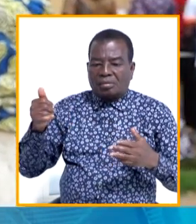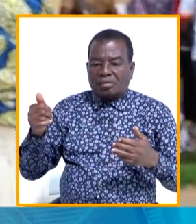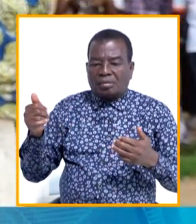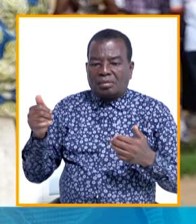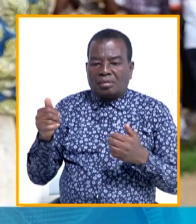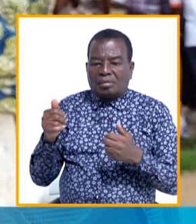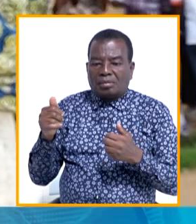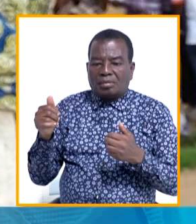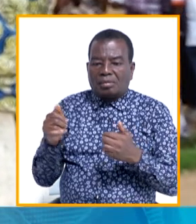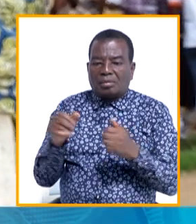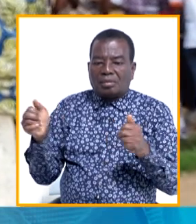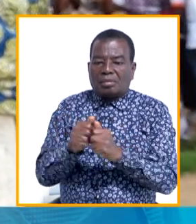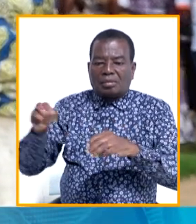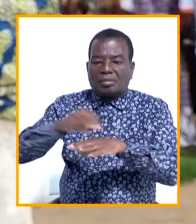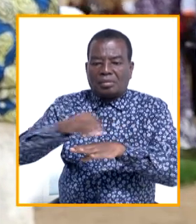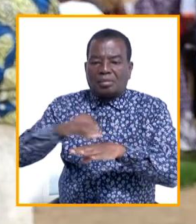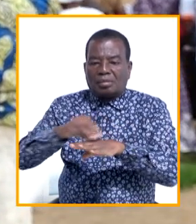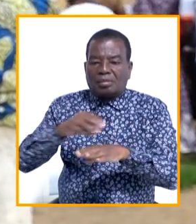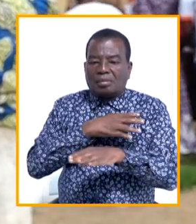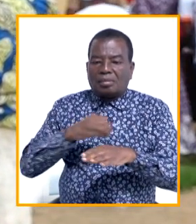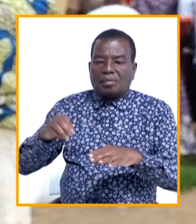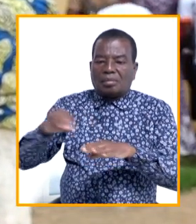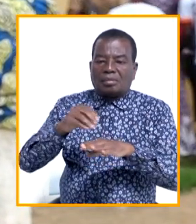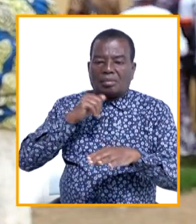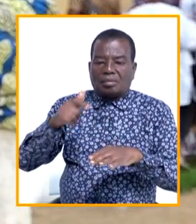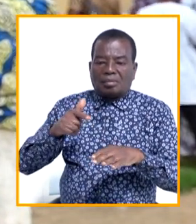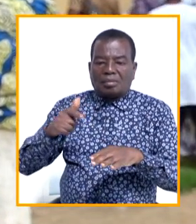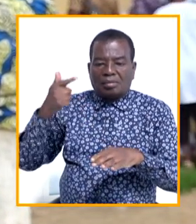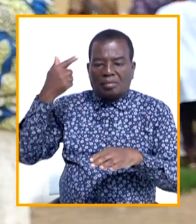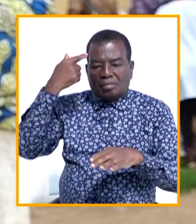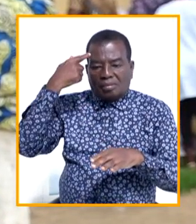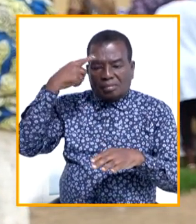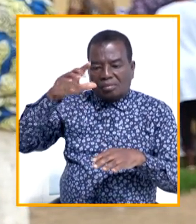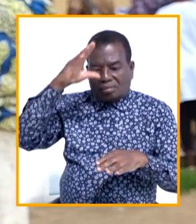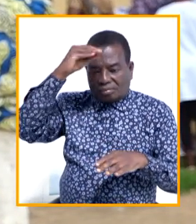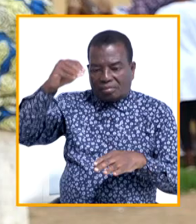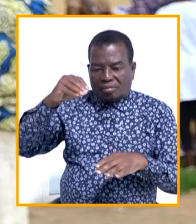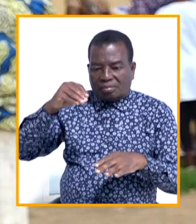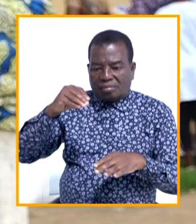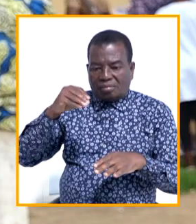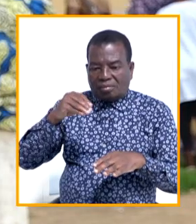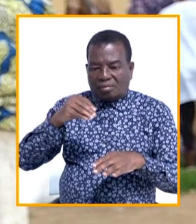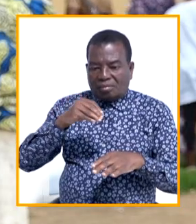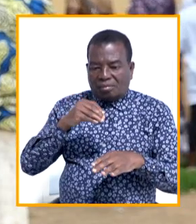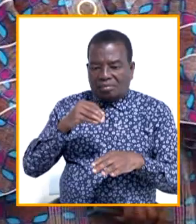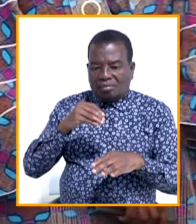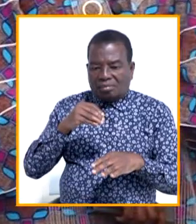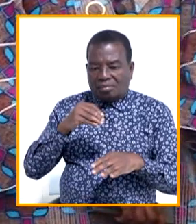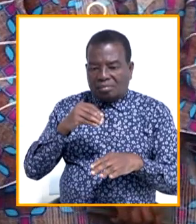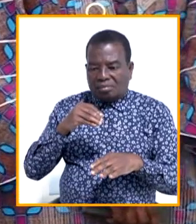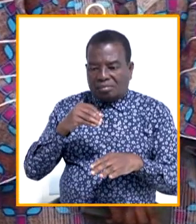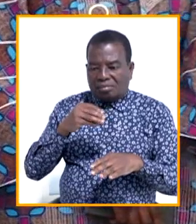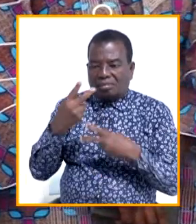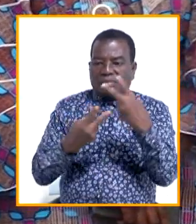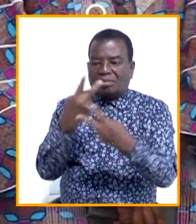des des mathématiques je me suis dit que les mathématiques étaient faire seulement pour les garçons et les filles devent faire la littérature la